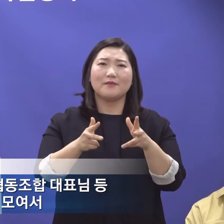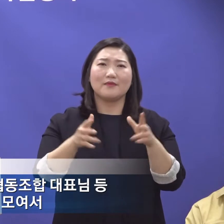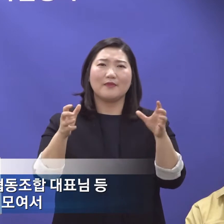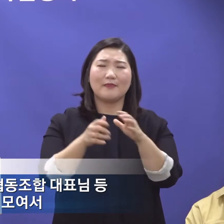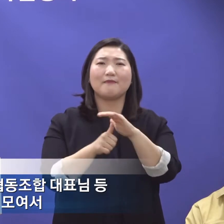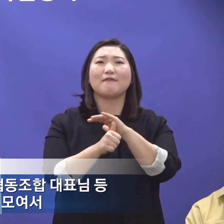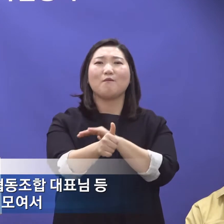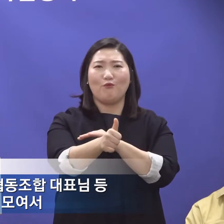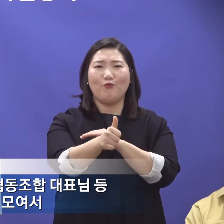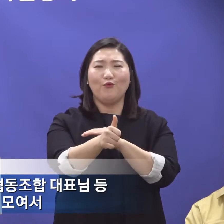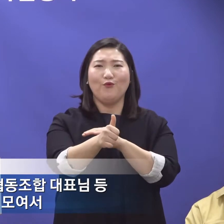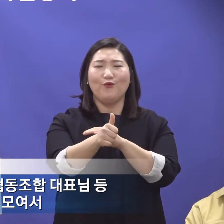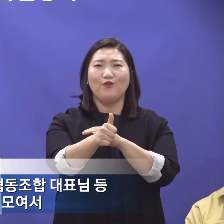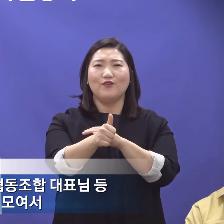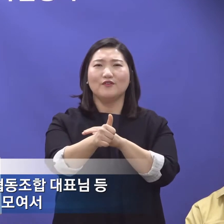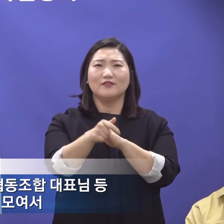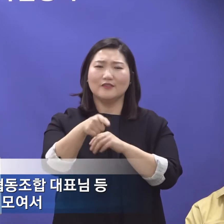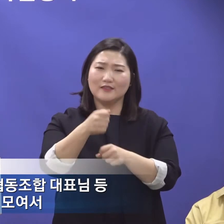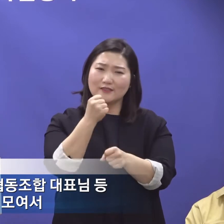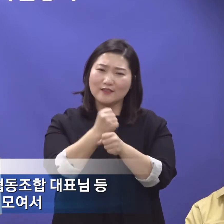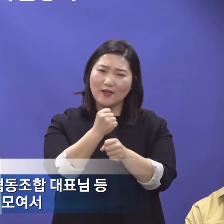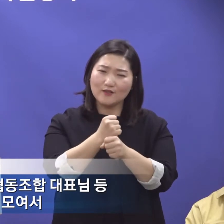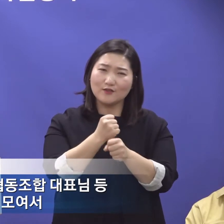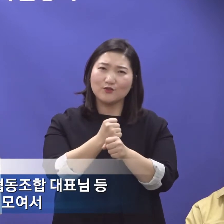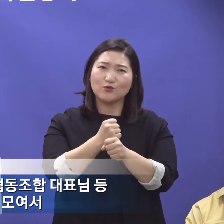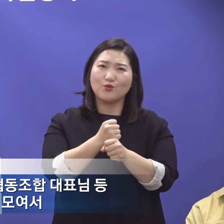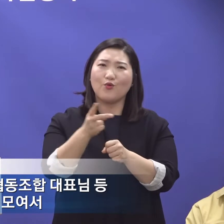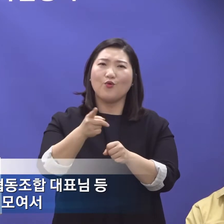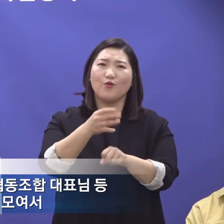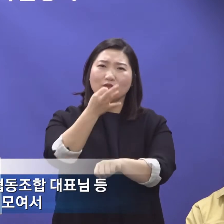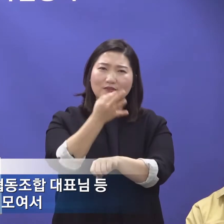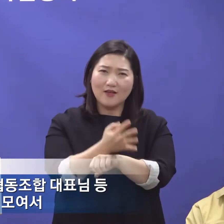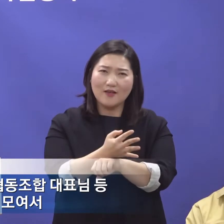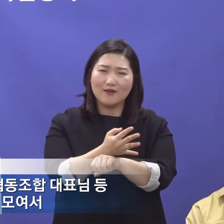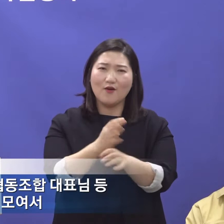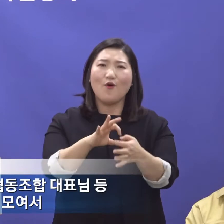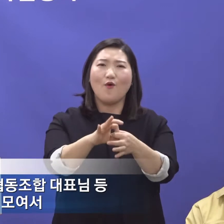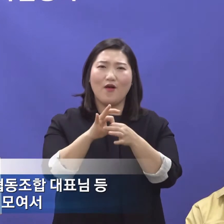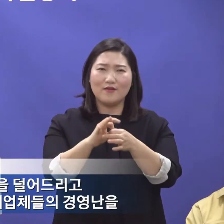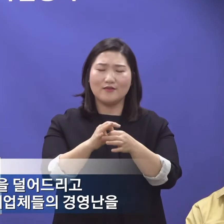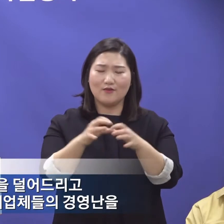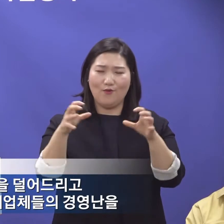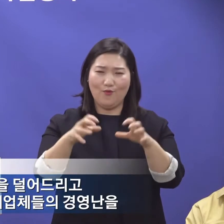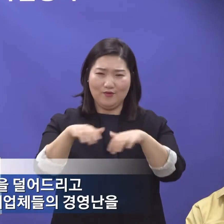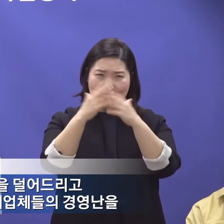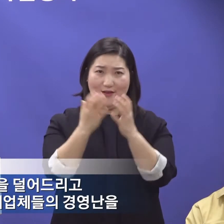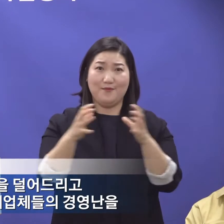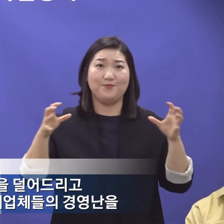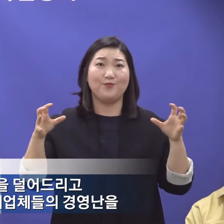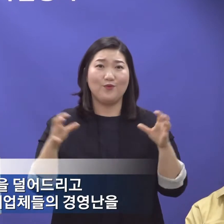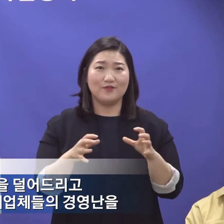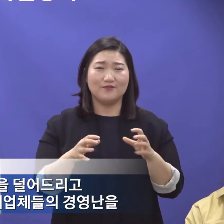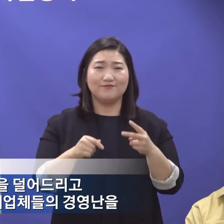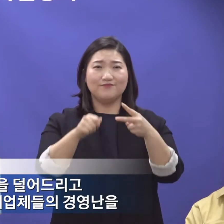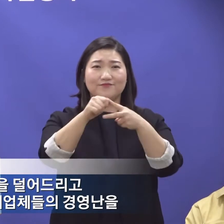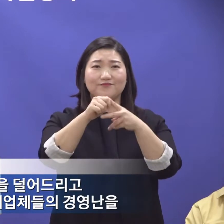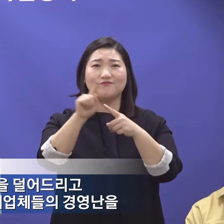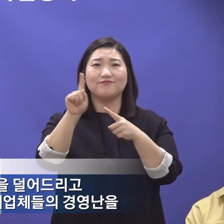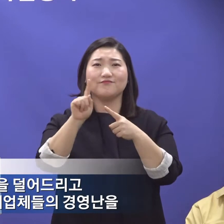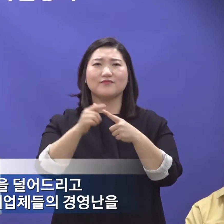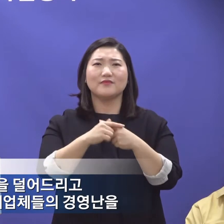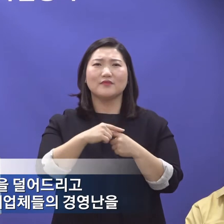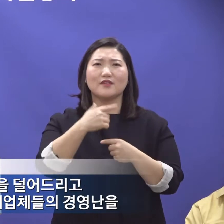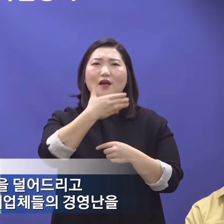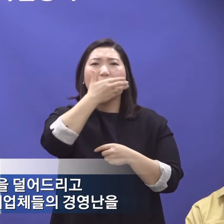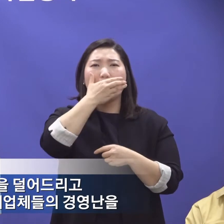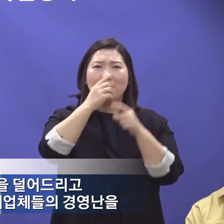대표님 등 생산과 구매에 관계되는 기관들이 전부 모여서 첫째, 마스크